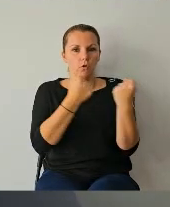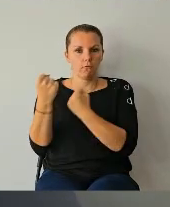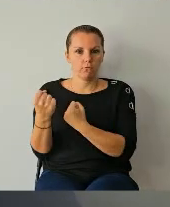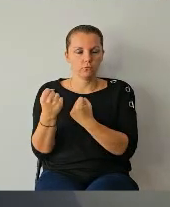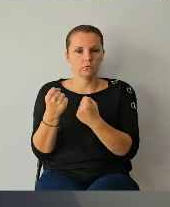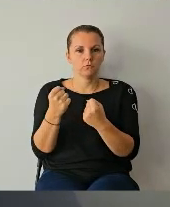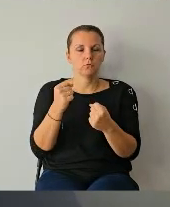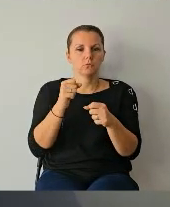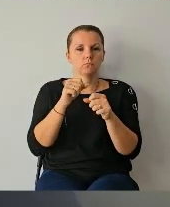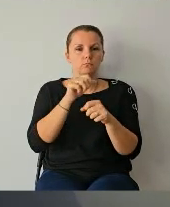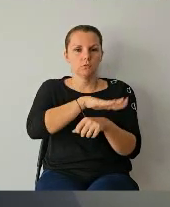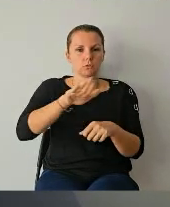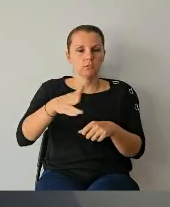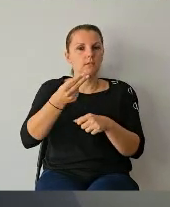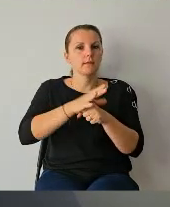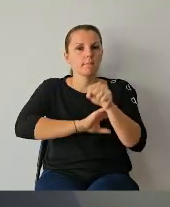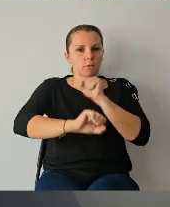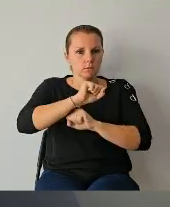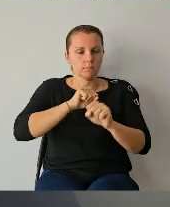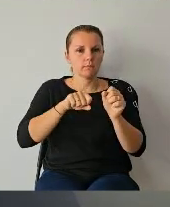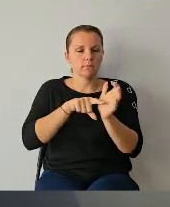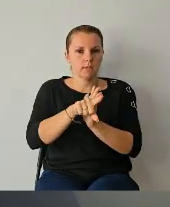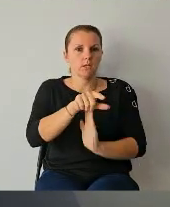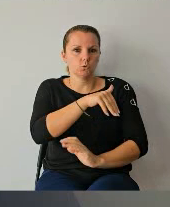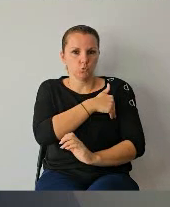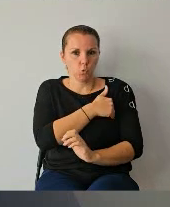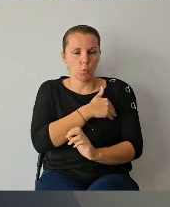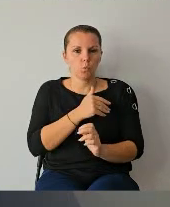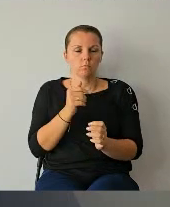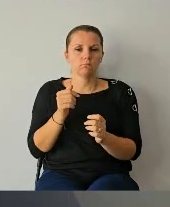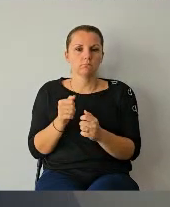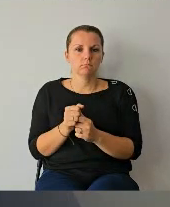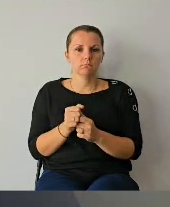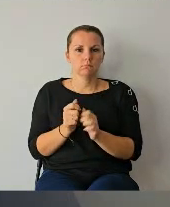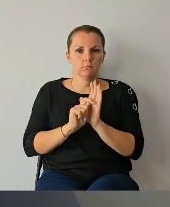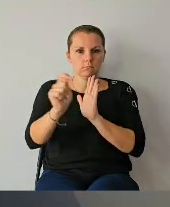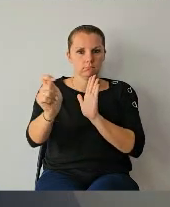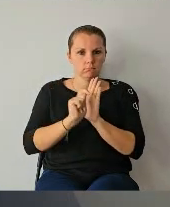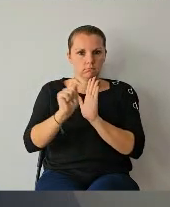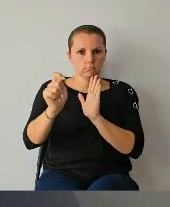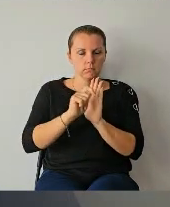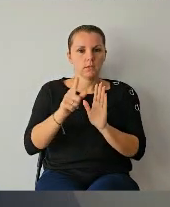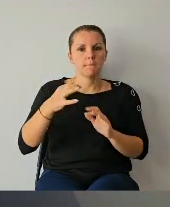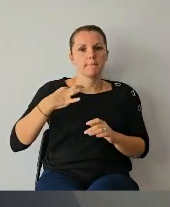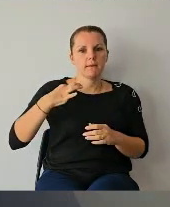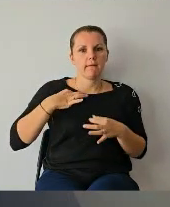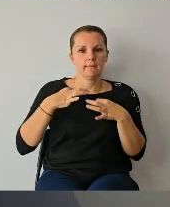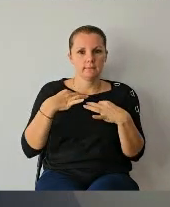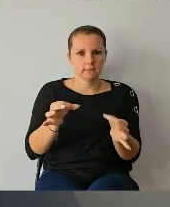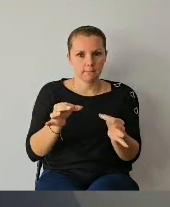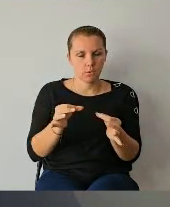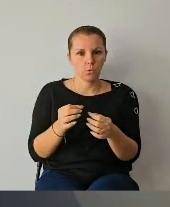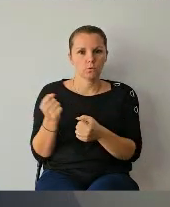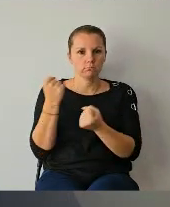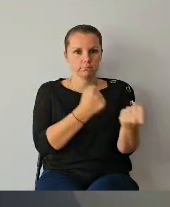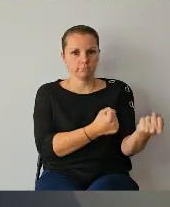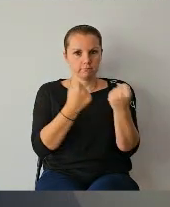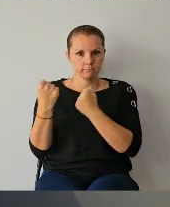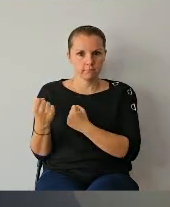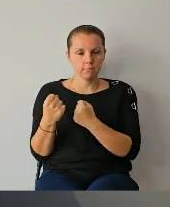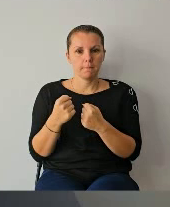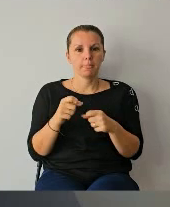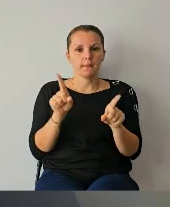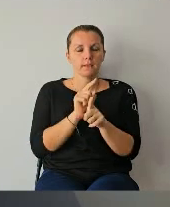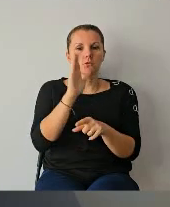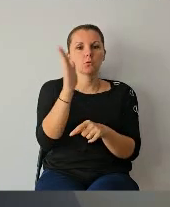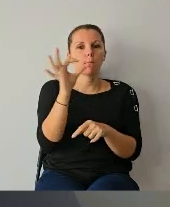do szkół, odbywa się to poprzez dowóz dzieci prywatnym samochodem, a także dowóz